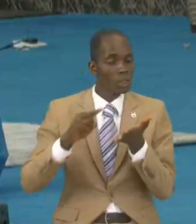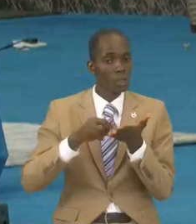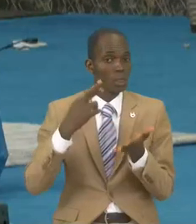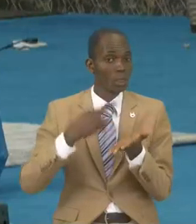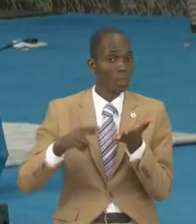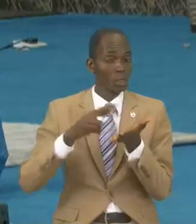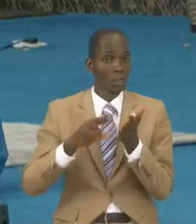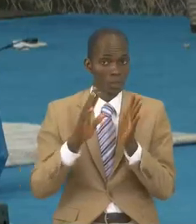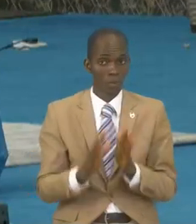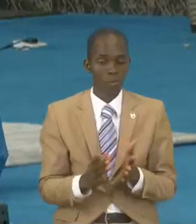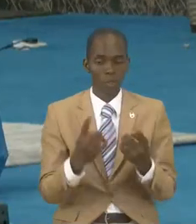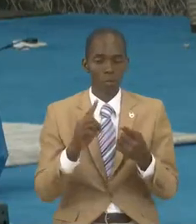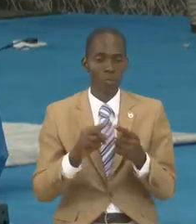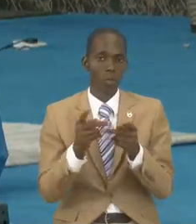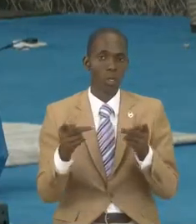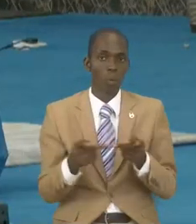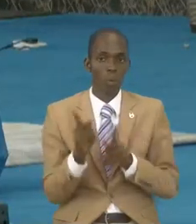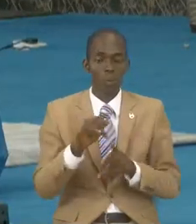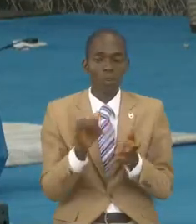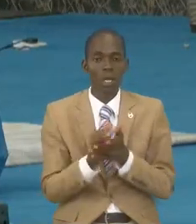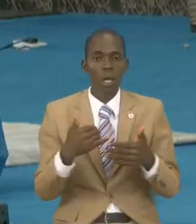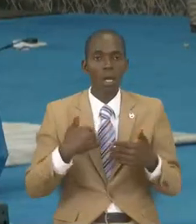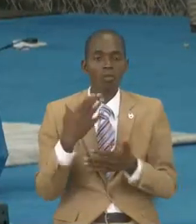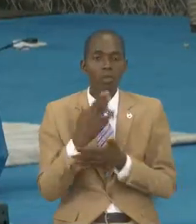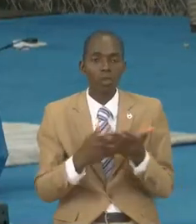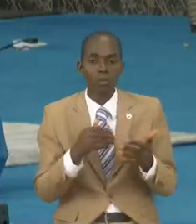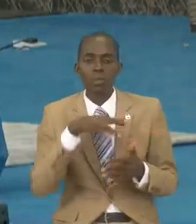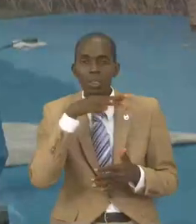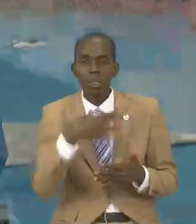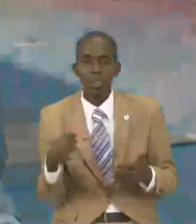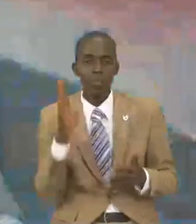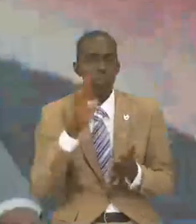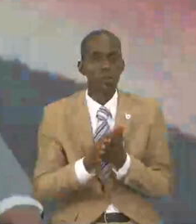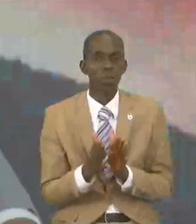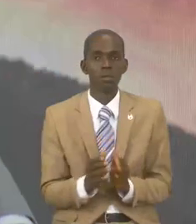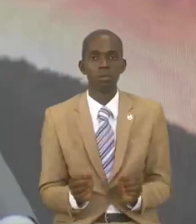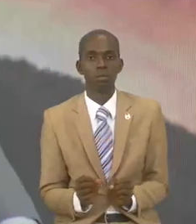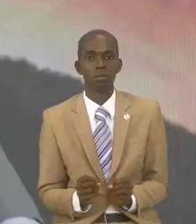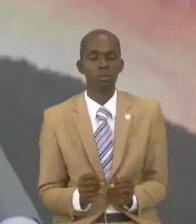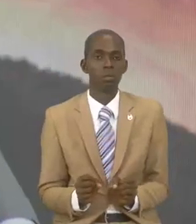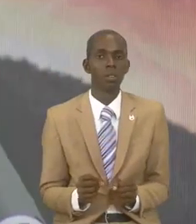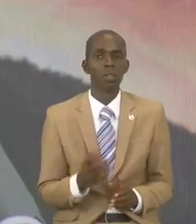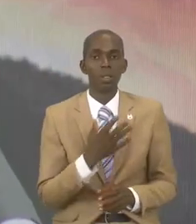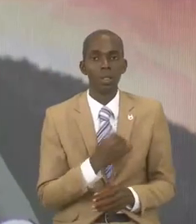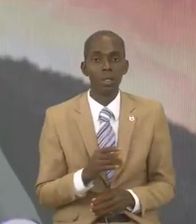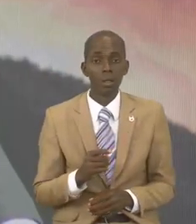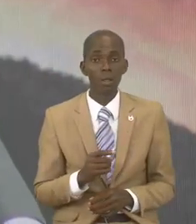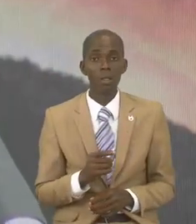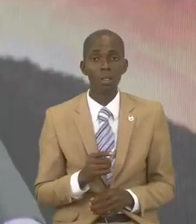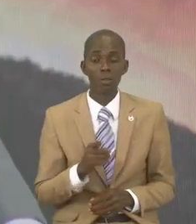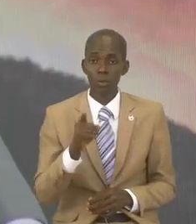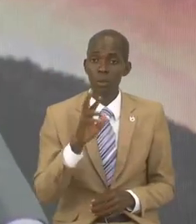lieu donné, les gens qui ont quelque chose à cacher, ils tremblent. Si tu es comme